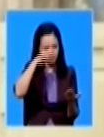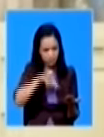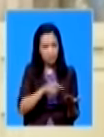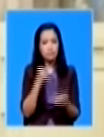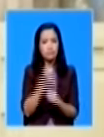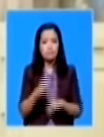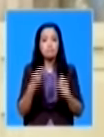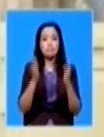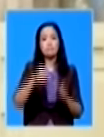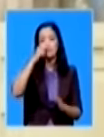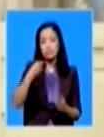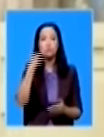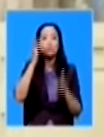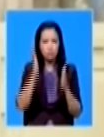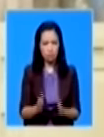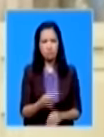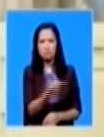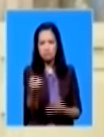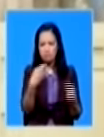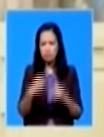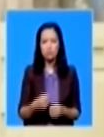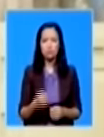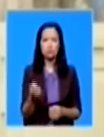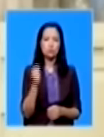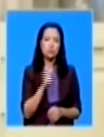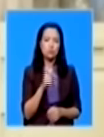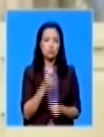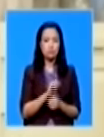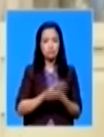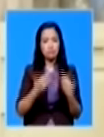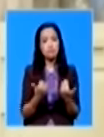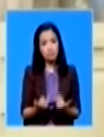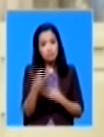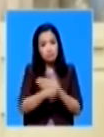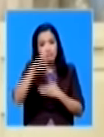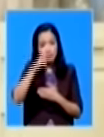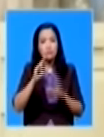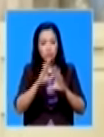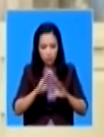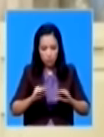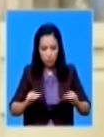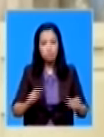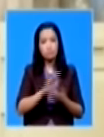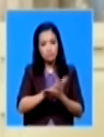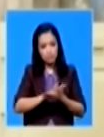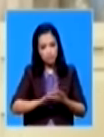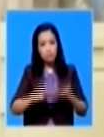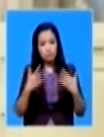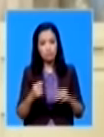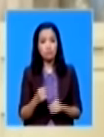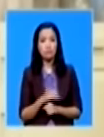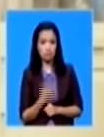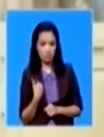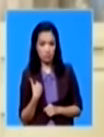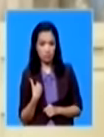นวันนี้ก็เร่งให้ผมทำให้เสร็จไปทันทีวันนี้บ้านเมืองสงบเรียกว่ามันสงบเรียบร้อยก็จริงแล้วใช่ไหมล่ะวันนี้มีการต่อต้านมี